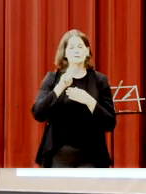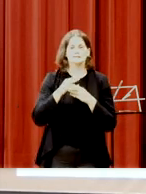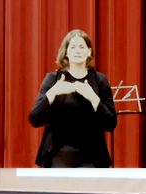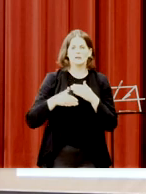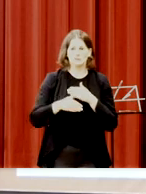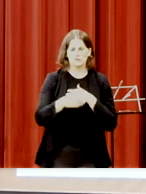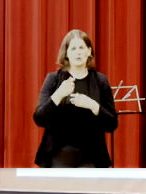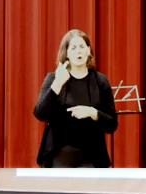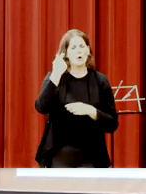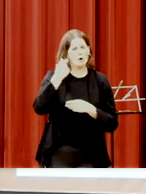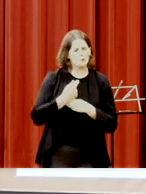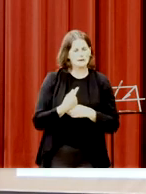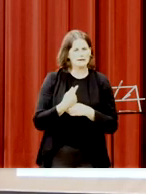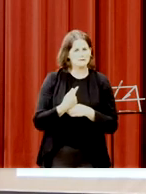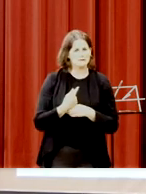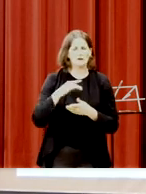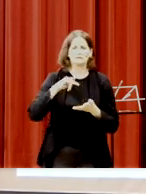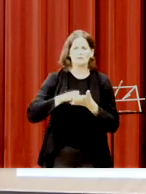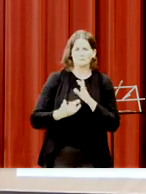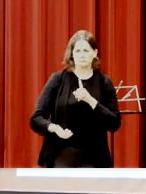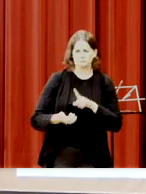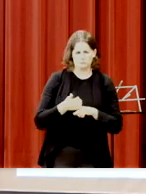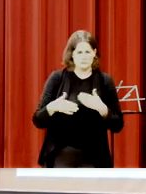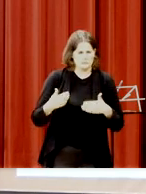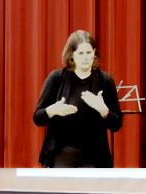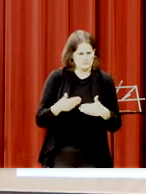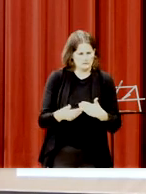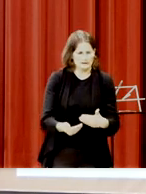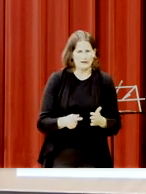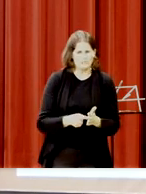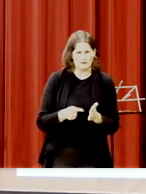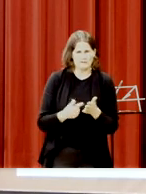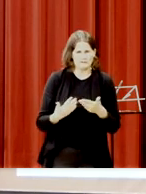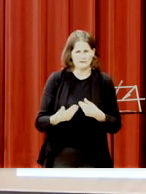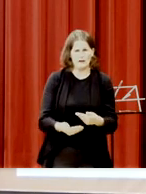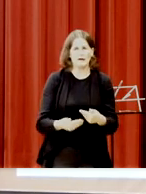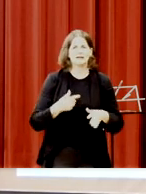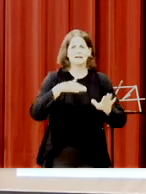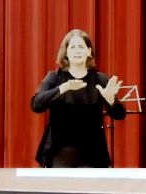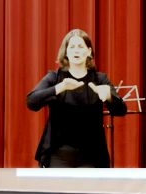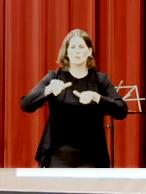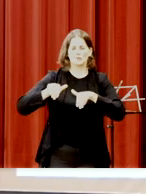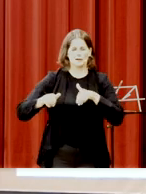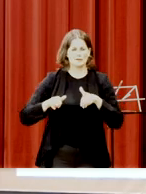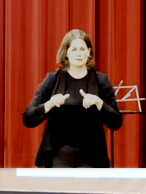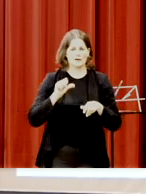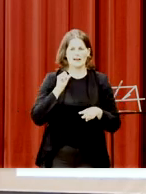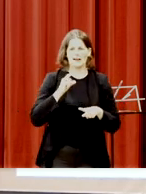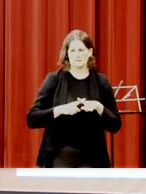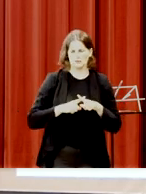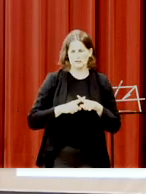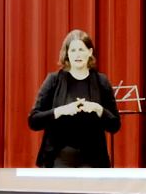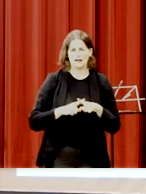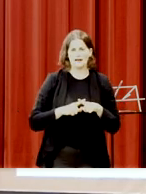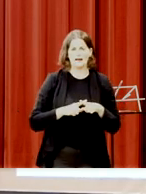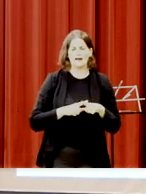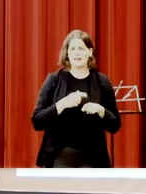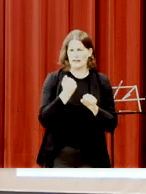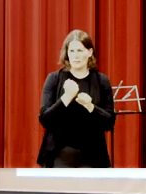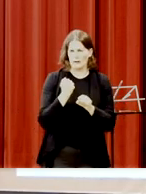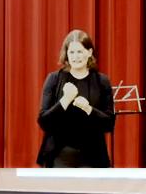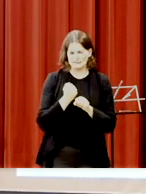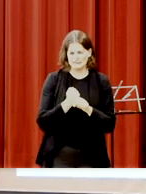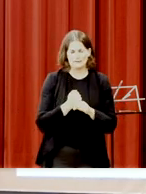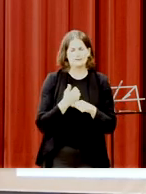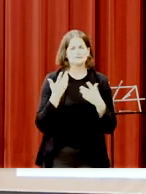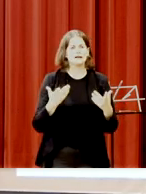places. És un escenari engrescador, perquè simultàniament ens hauria de permetre avançar en tres